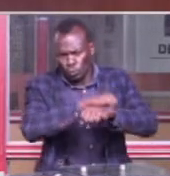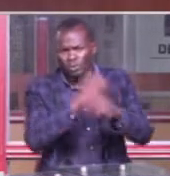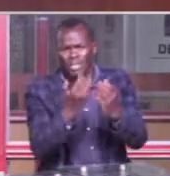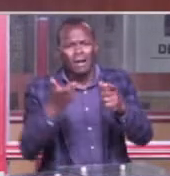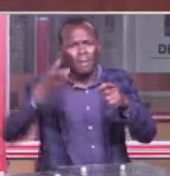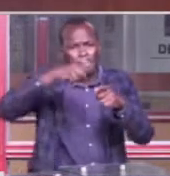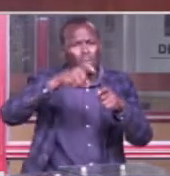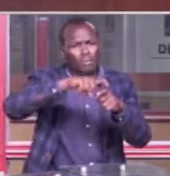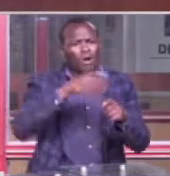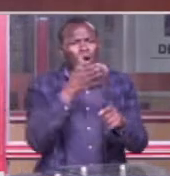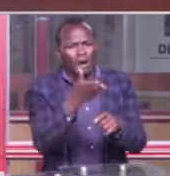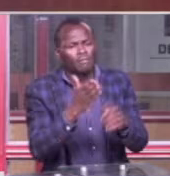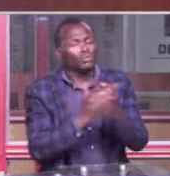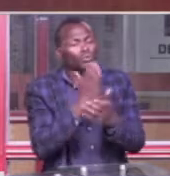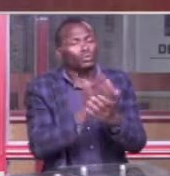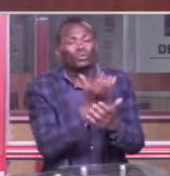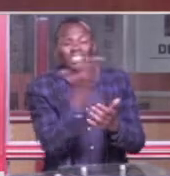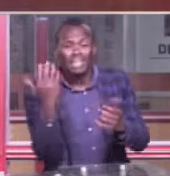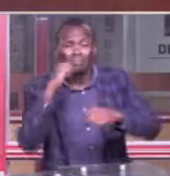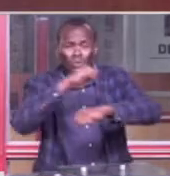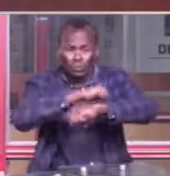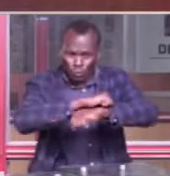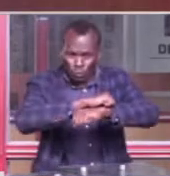guno ennamba yeeyongedde nnyo